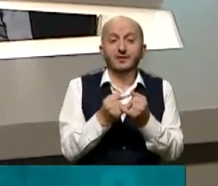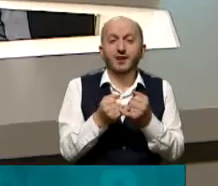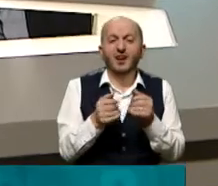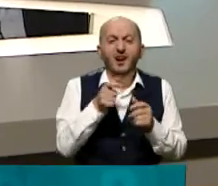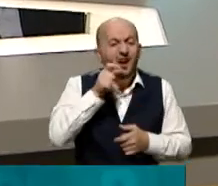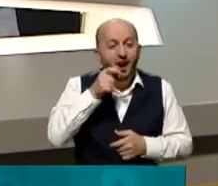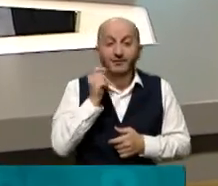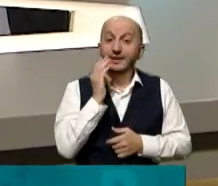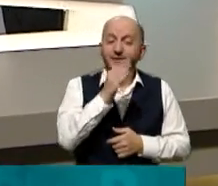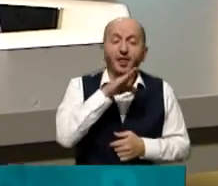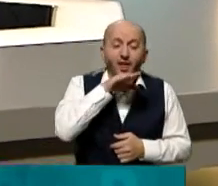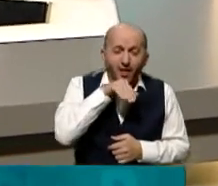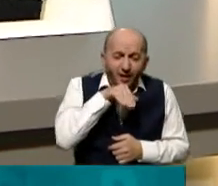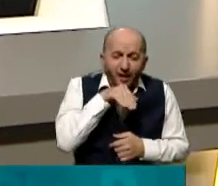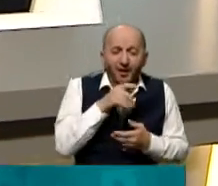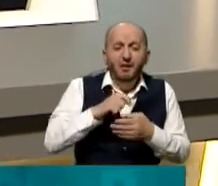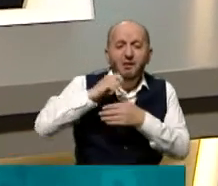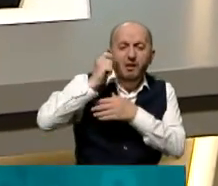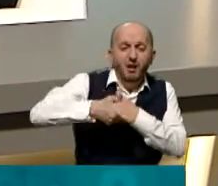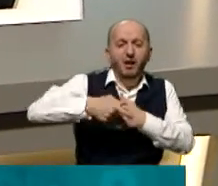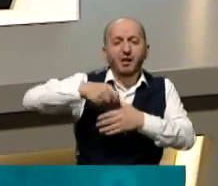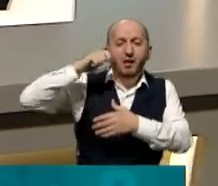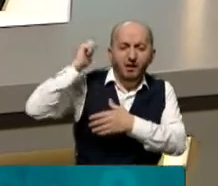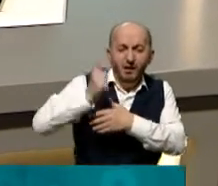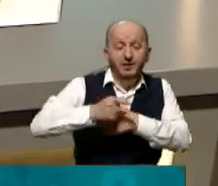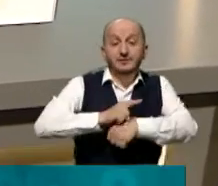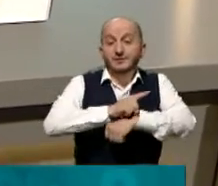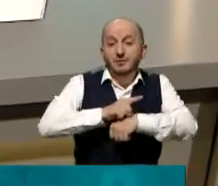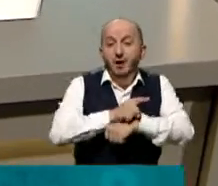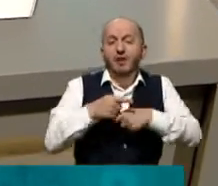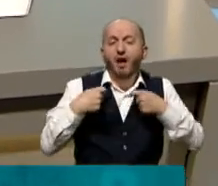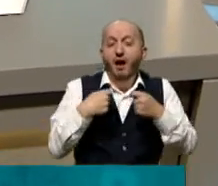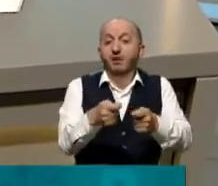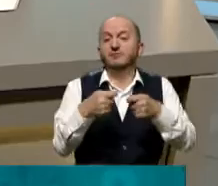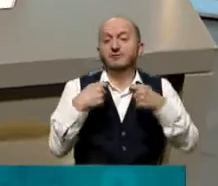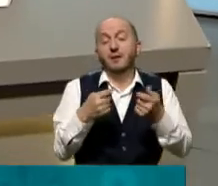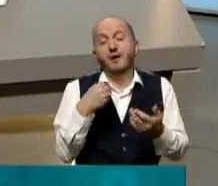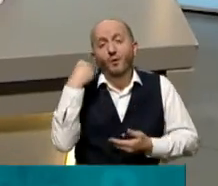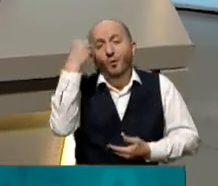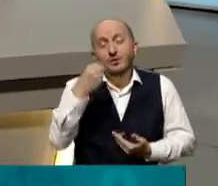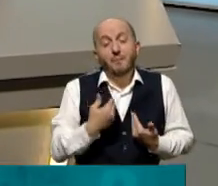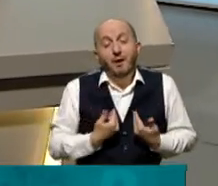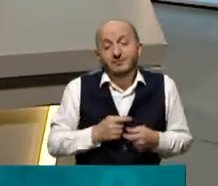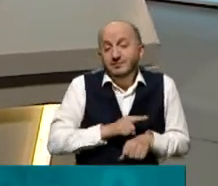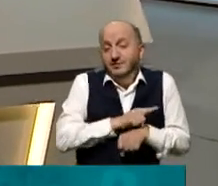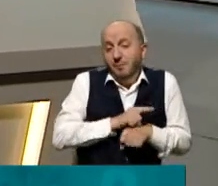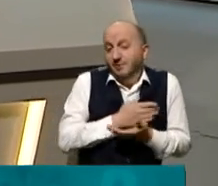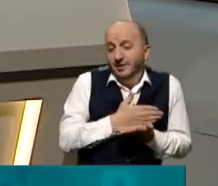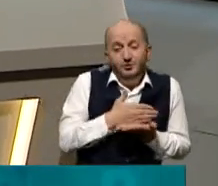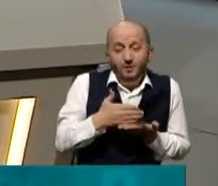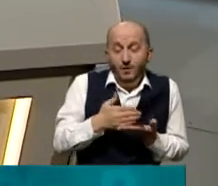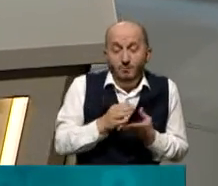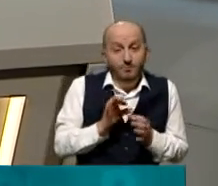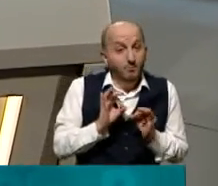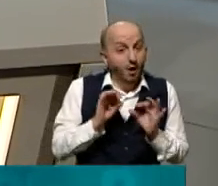o yaşlı haliyle orada işte oyun oynar, bilmem zamanını harcar. Ama hocam işte ben zaman geçiriyorum. Böyle